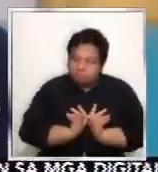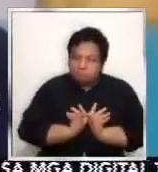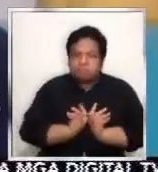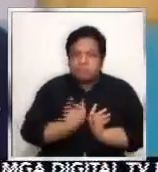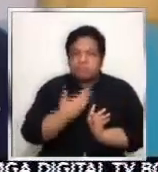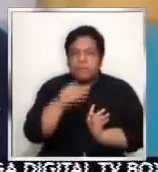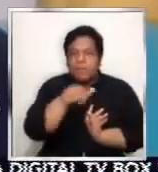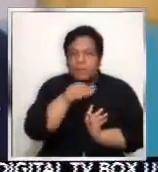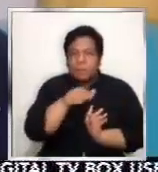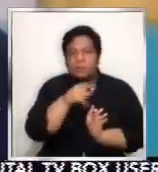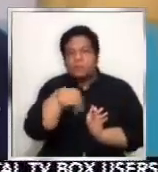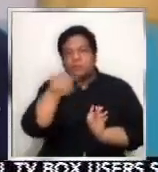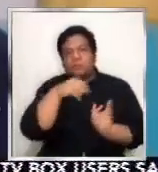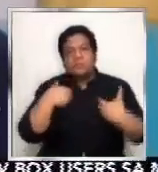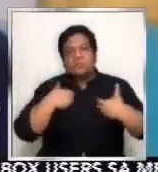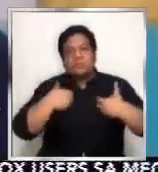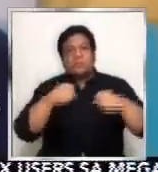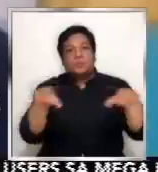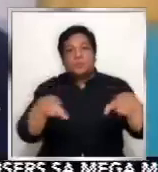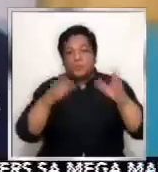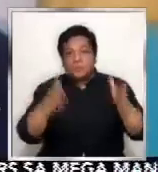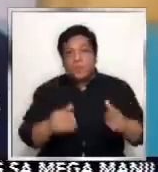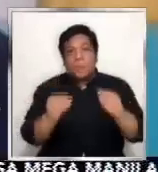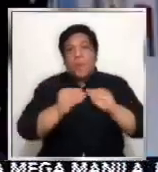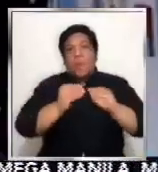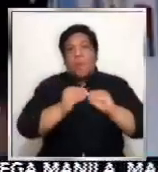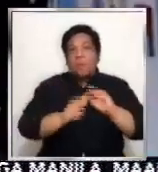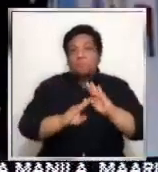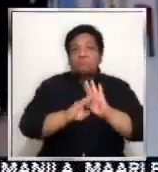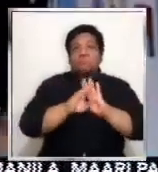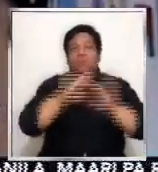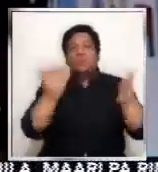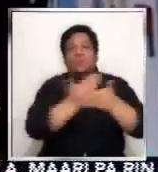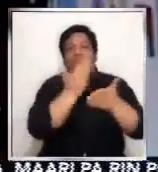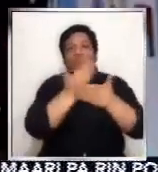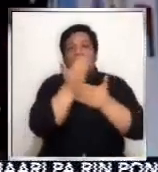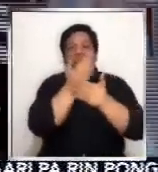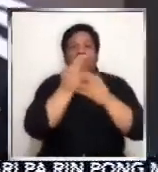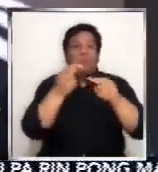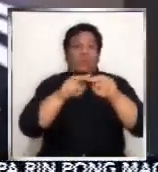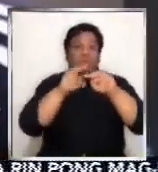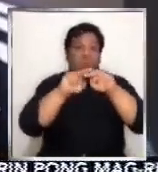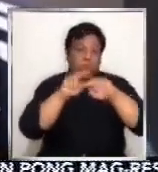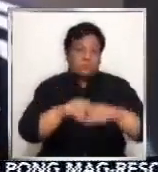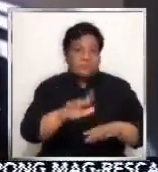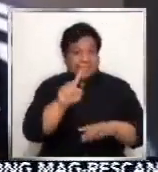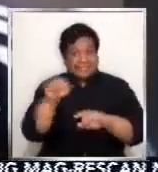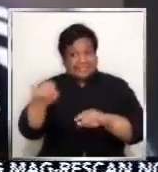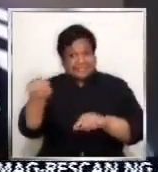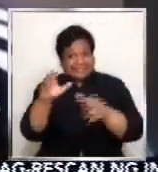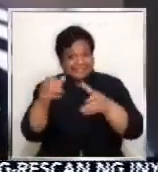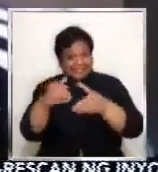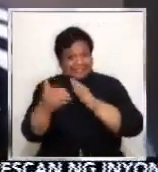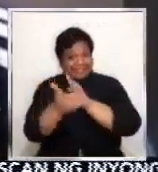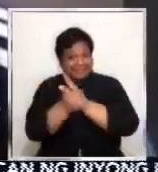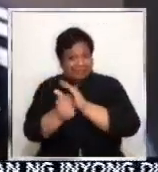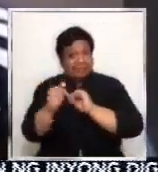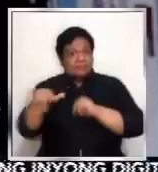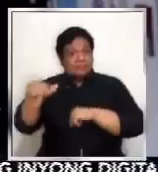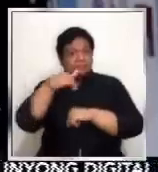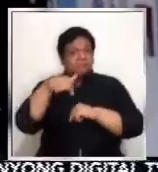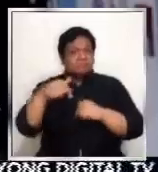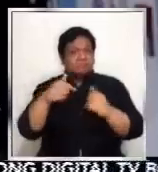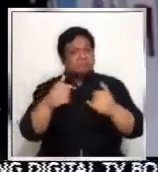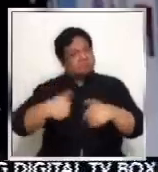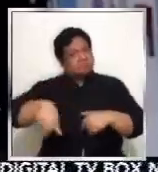At lalo pang dadami ang new cases. Oh. Pero ayon sa mga eksperto, malaki raw ang advantage nating mga Pinoy na